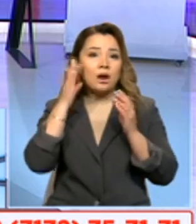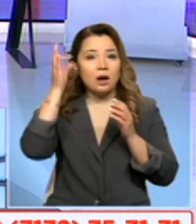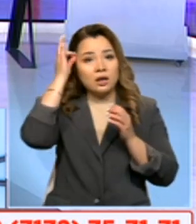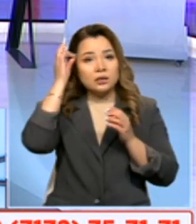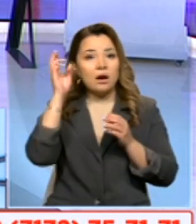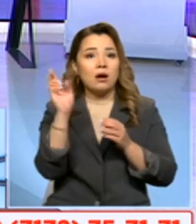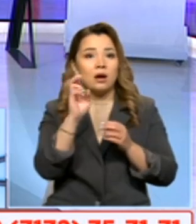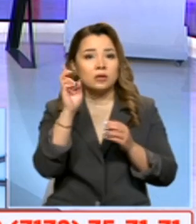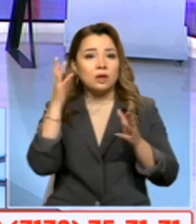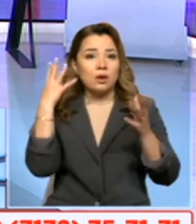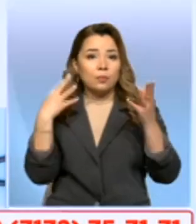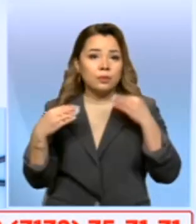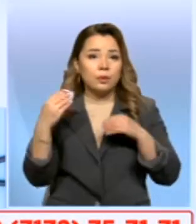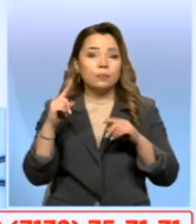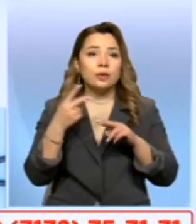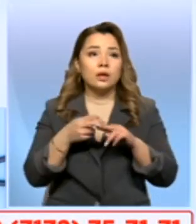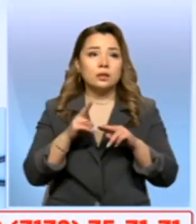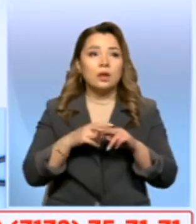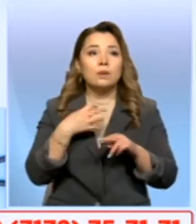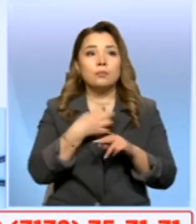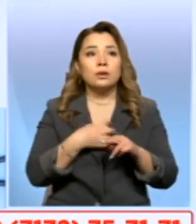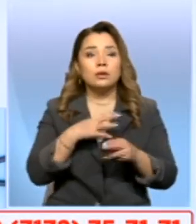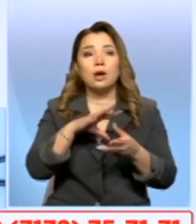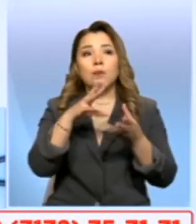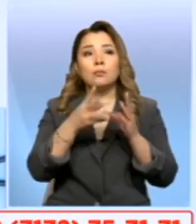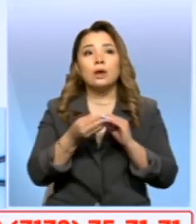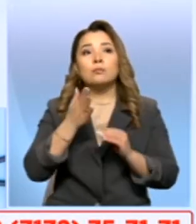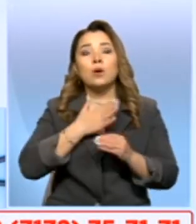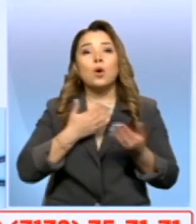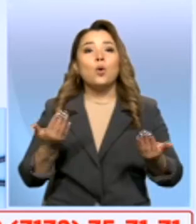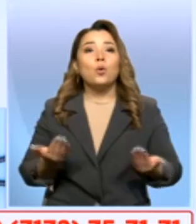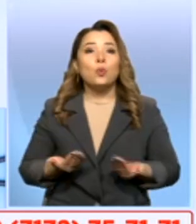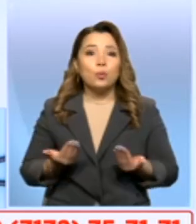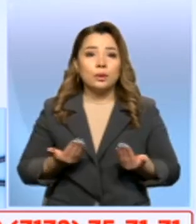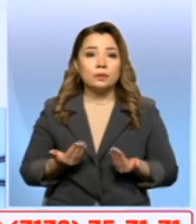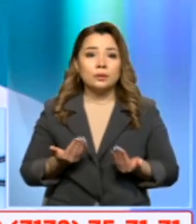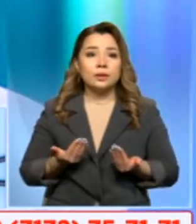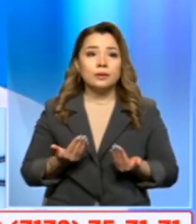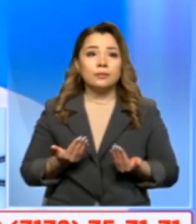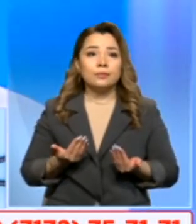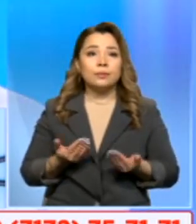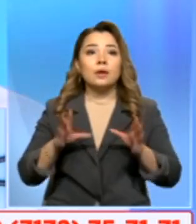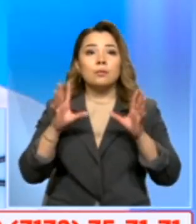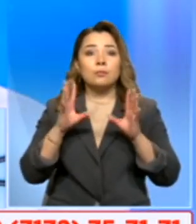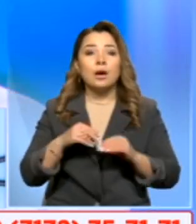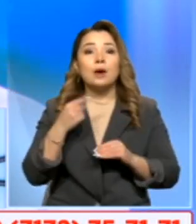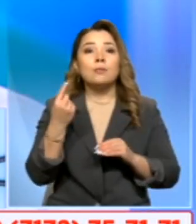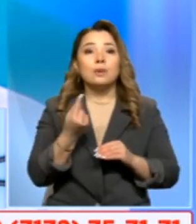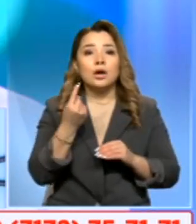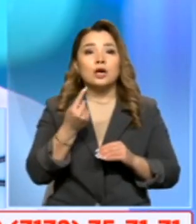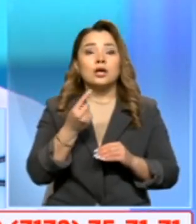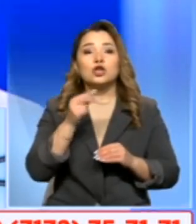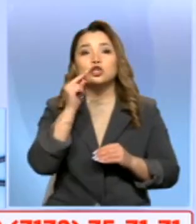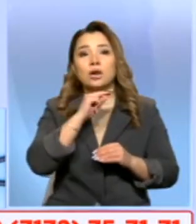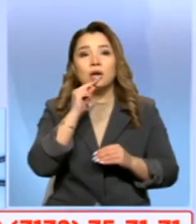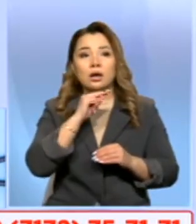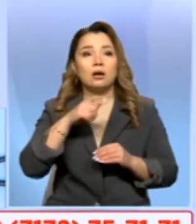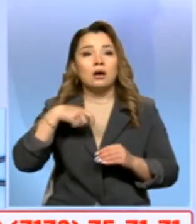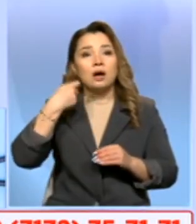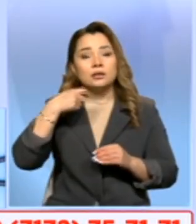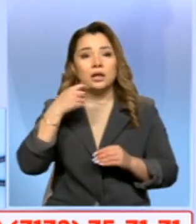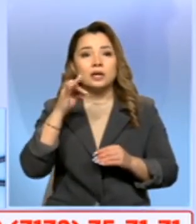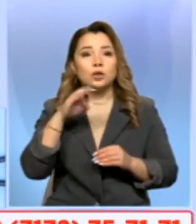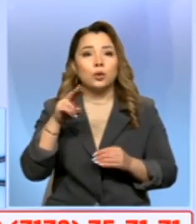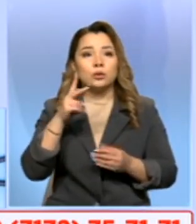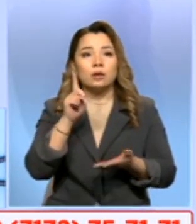де шаштың түсуі көп болады. Негізінде бүкіл біздің өмірімізге бір шай қасық йод қажет екен.